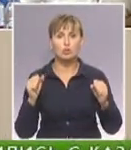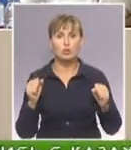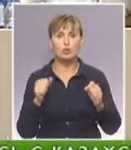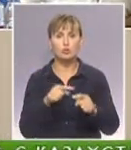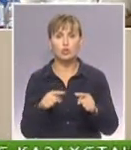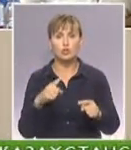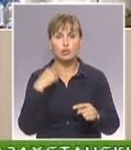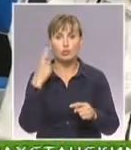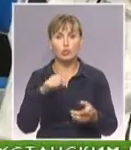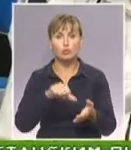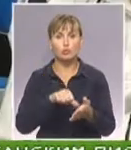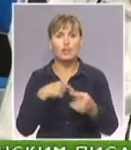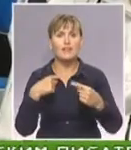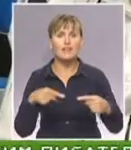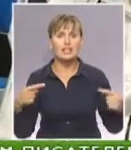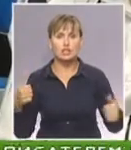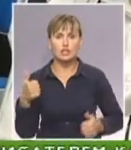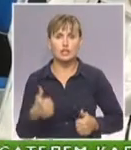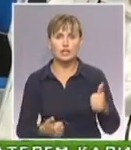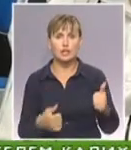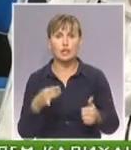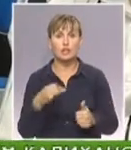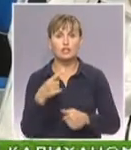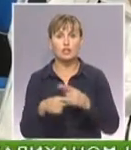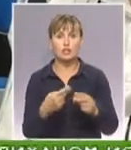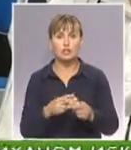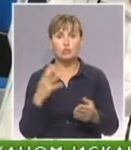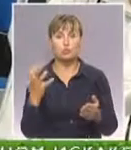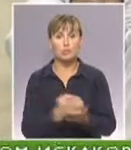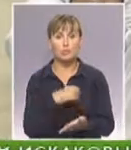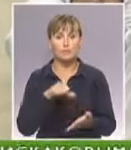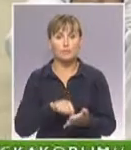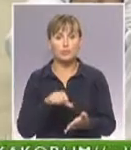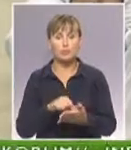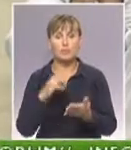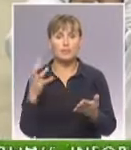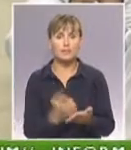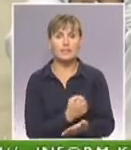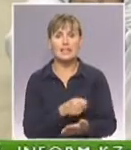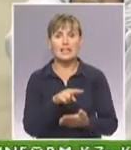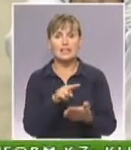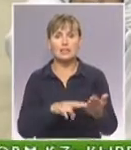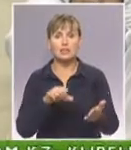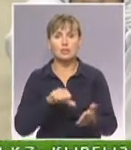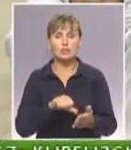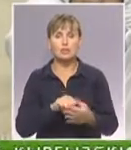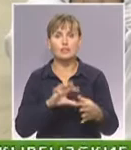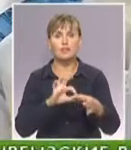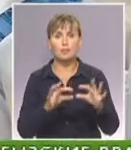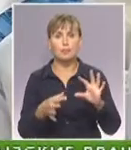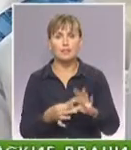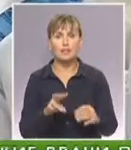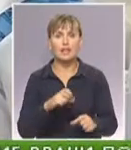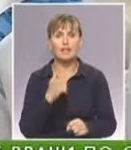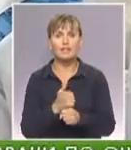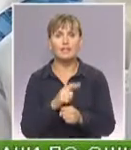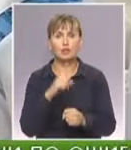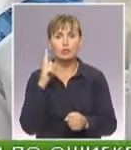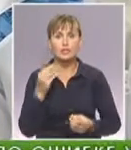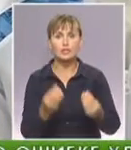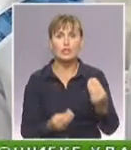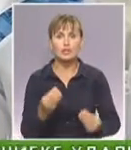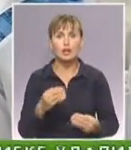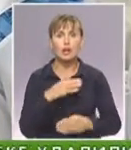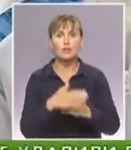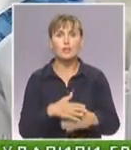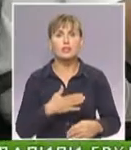течение года участвовали в различных соревнованиях и благодаря успешным выступлениям завоевали лицензии на участие в Олимпиаде. На главных юношеских играх